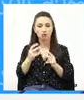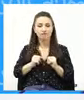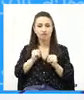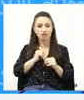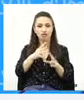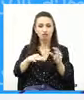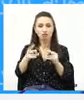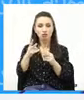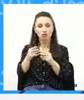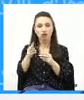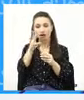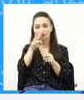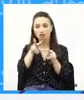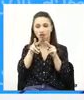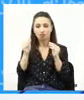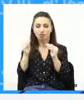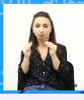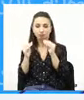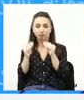რომ დაუახლოვოთ